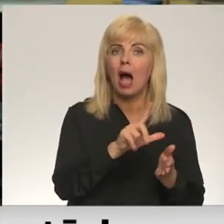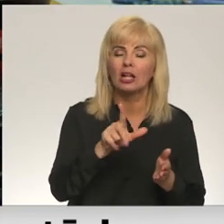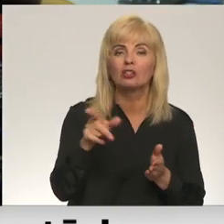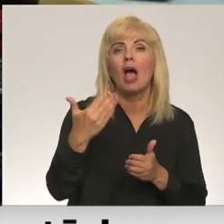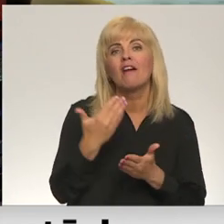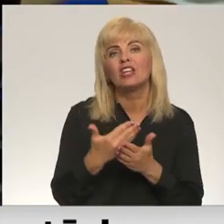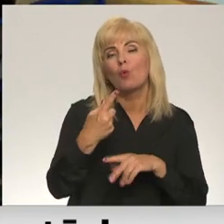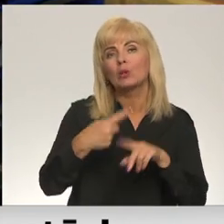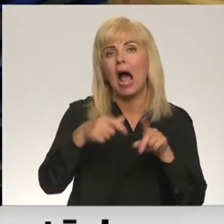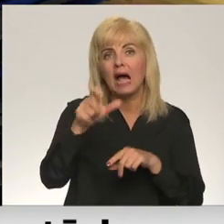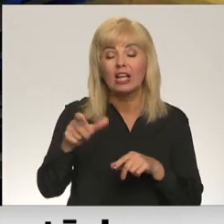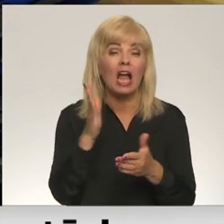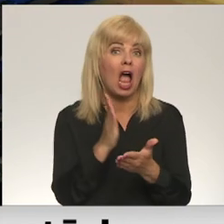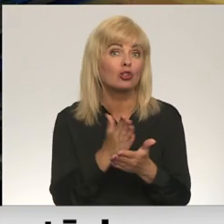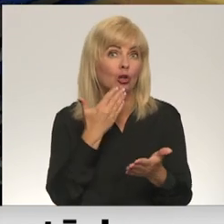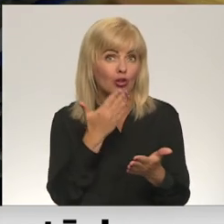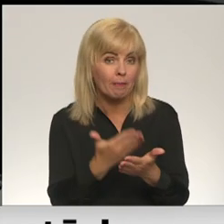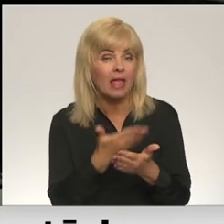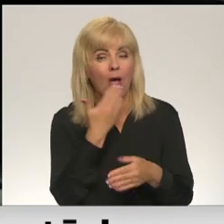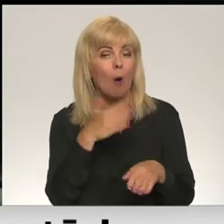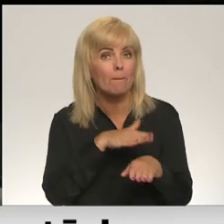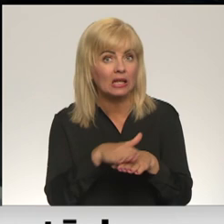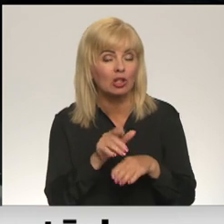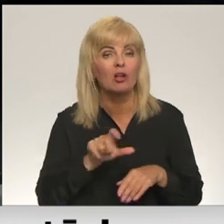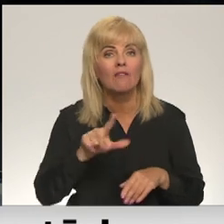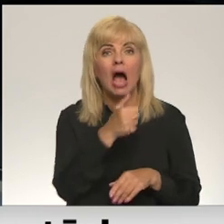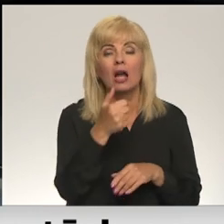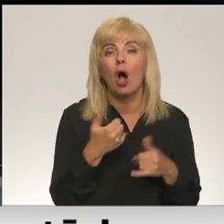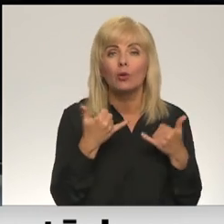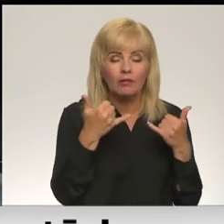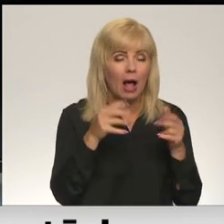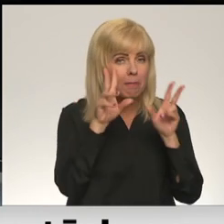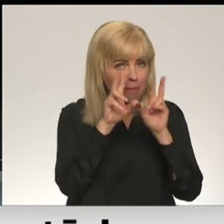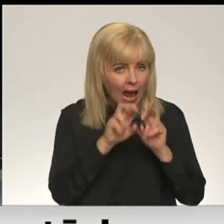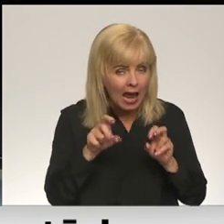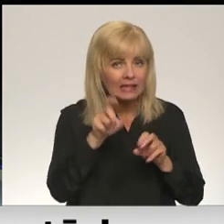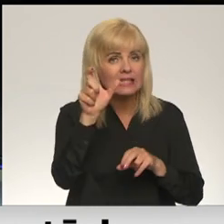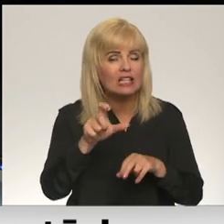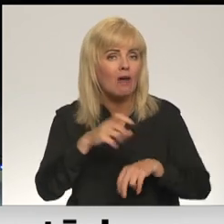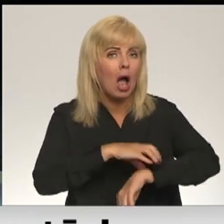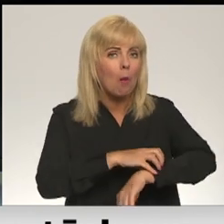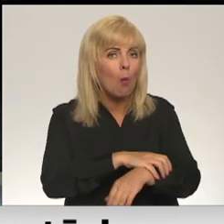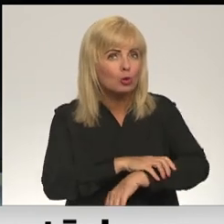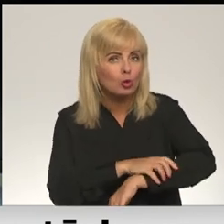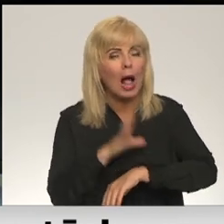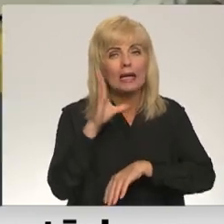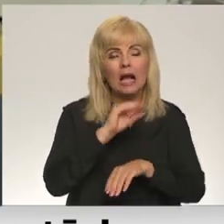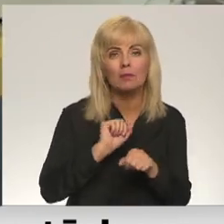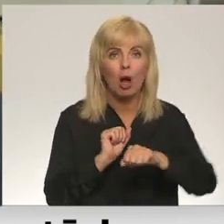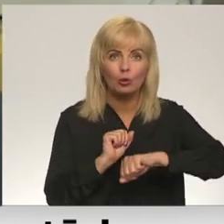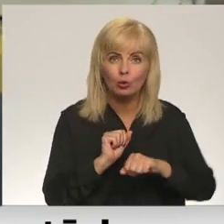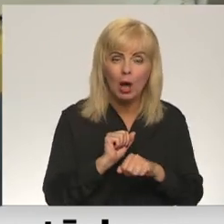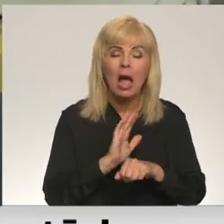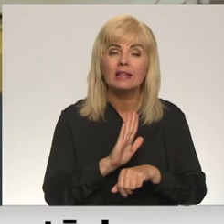lokā. Esošais piedāvājums šķitis nepilnīgs, tāpēc vairāk gadi veltīt pētot cilvēku muskultūru un iespējas kustināt protēzi nevis ar